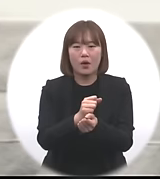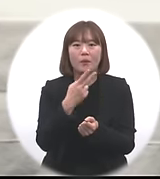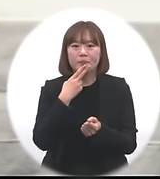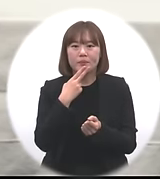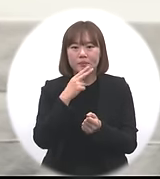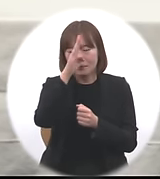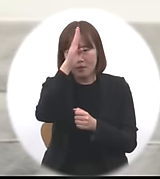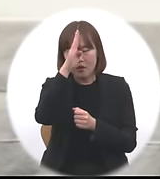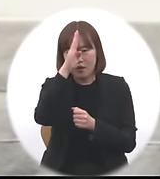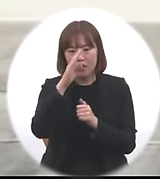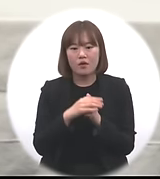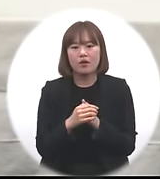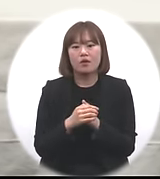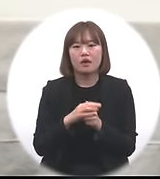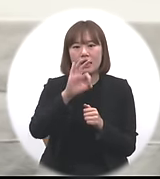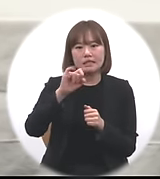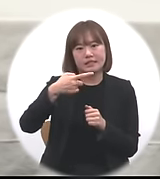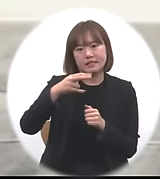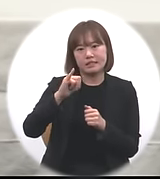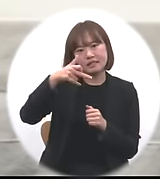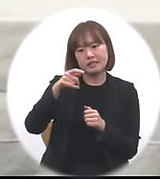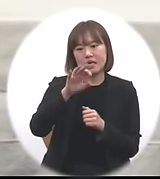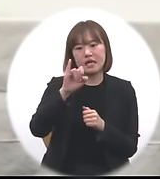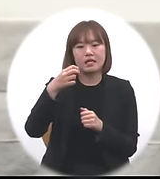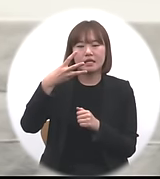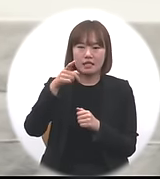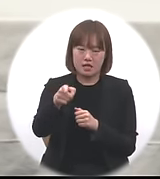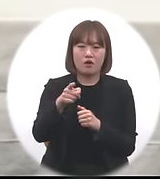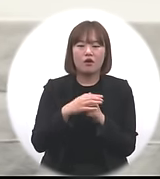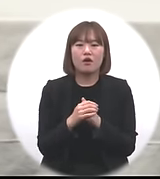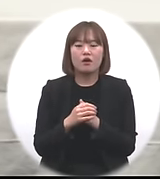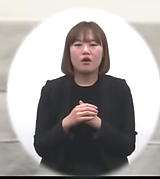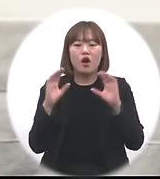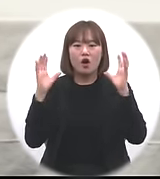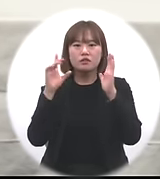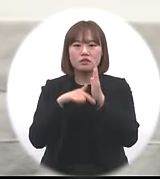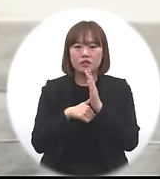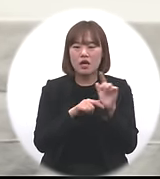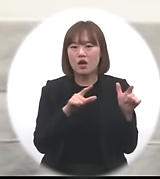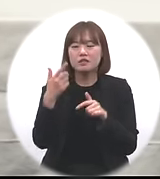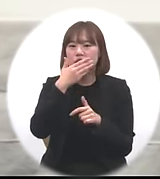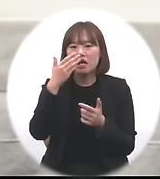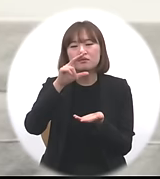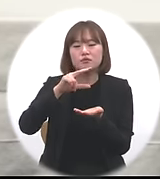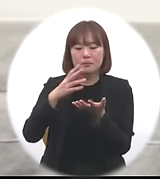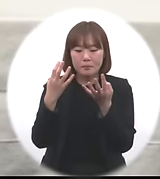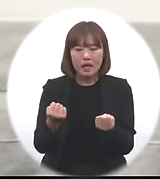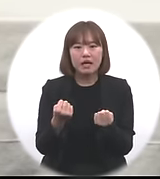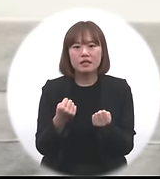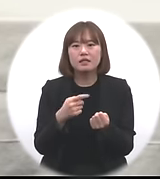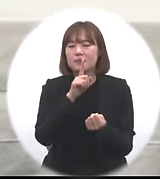전염되지 않는 만성질환의 인디케이터라고 그럽니다. 어렸을 때의 충치가요. 식습관에 문제가 있고 당분 섭취가